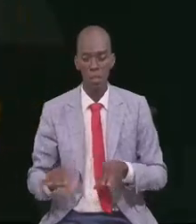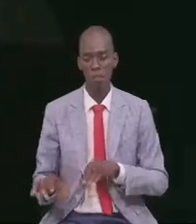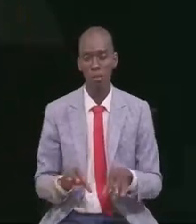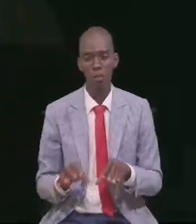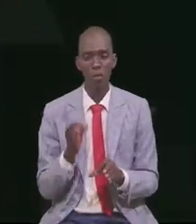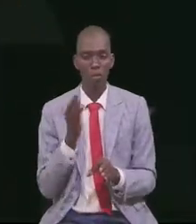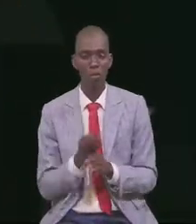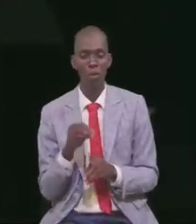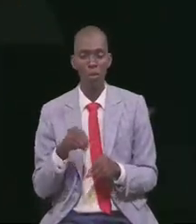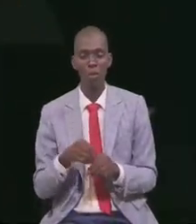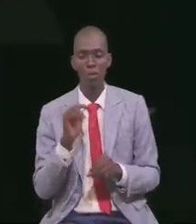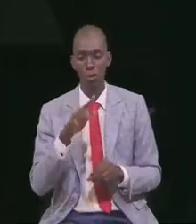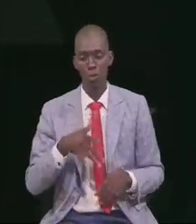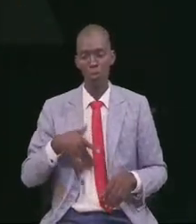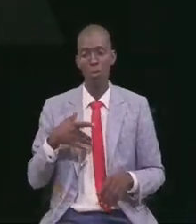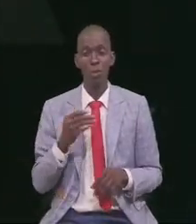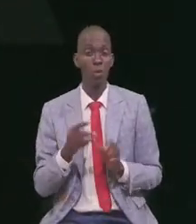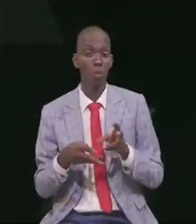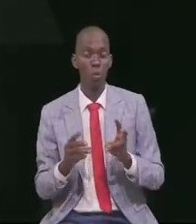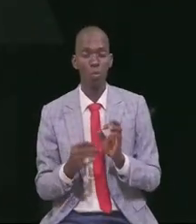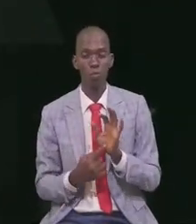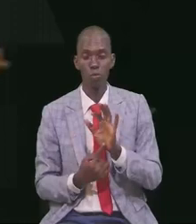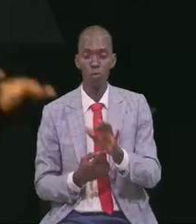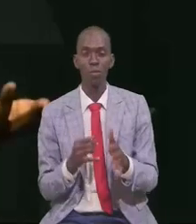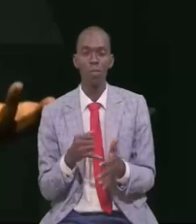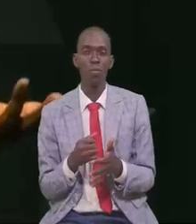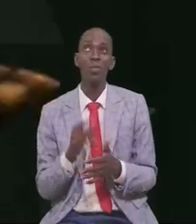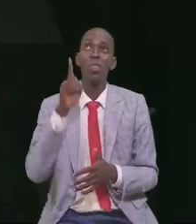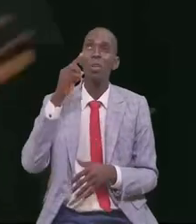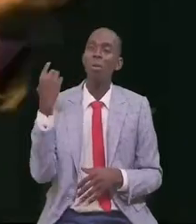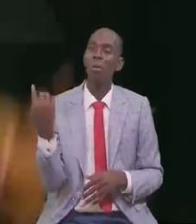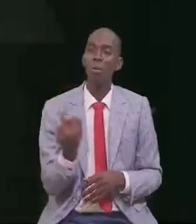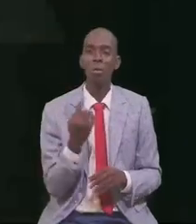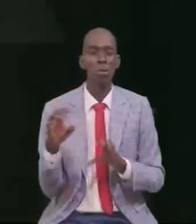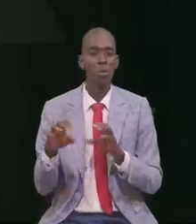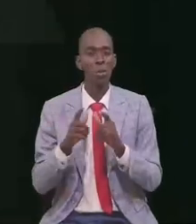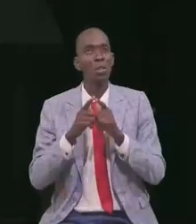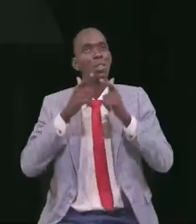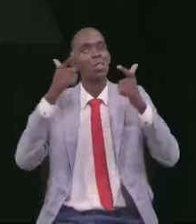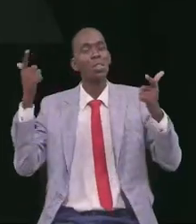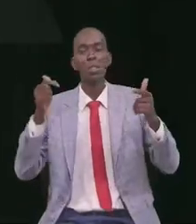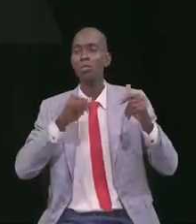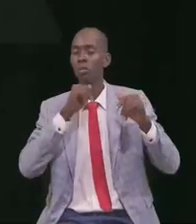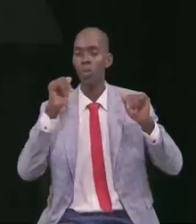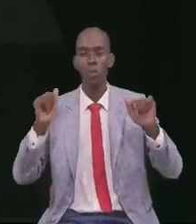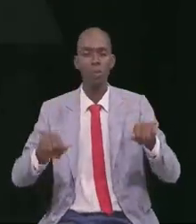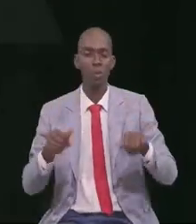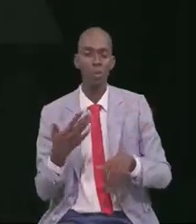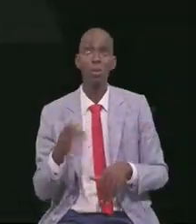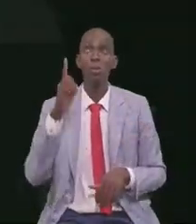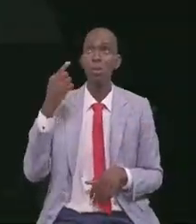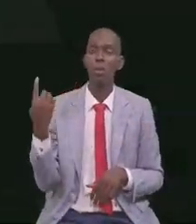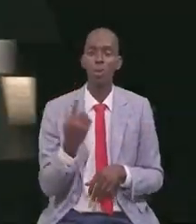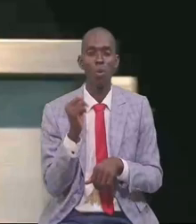expression. Il fait toujours l'incroyable, l'impossible. Il accomplit toujours un